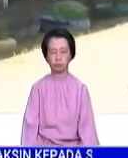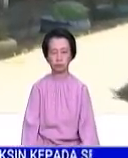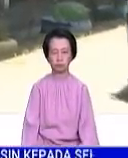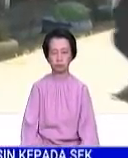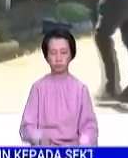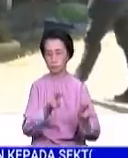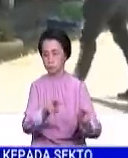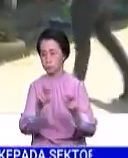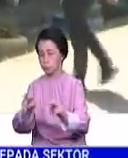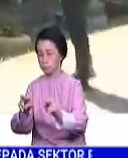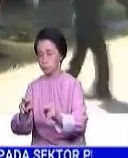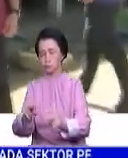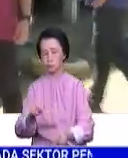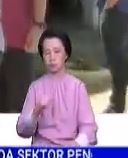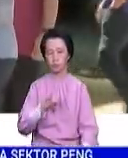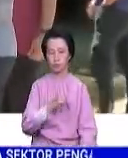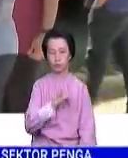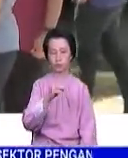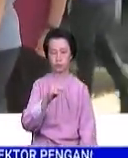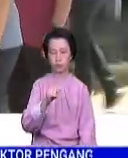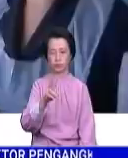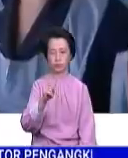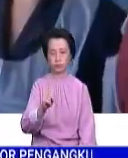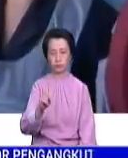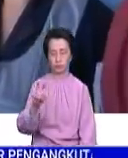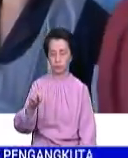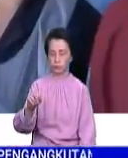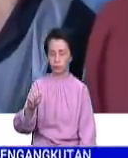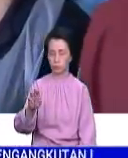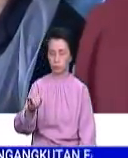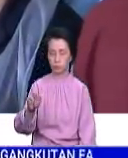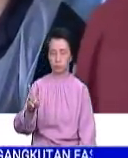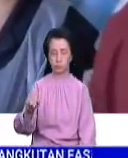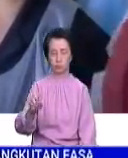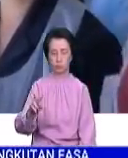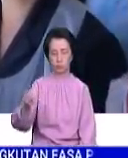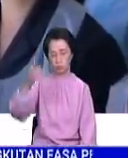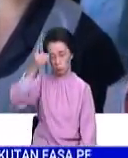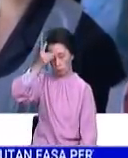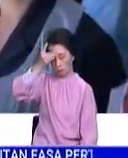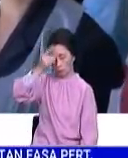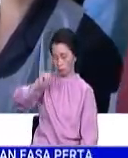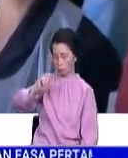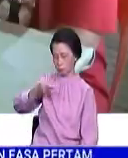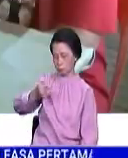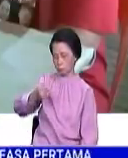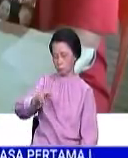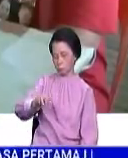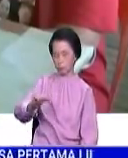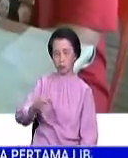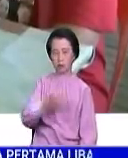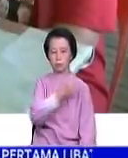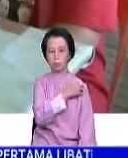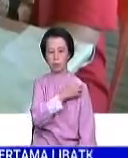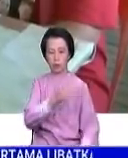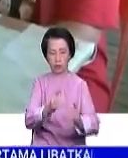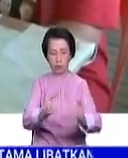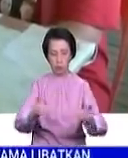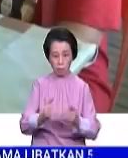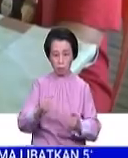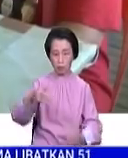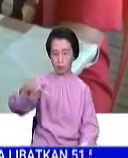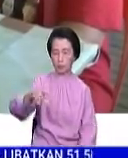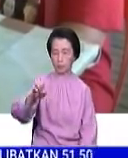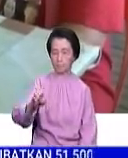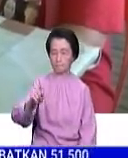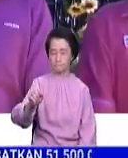ke PPV ini, Ahli Dewan Undangan Negeri ADUN Nabawan, Datuk Abdul Ghani, Datuk Muhammad Yassin dan Pegawai Daerah Nabawan Peter Jonu